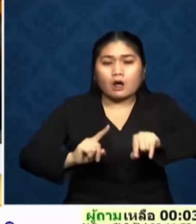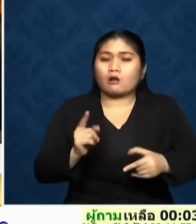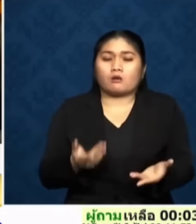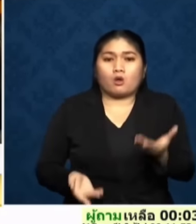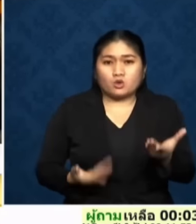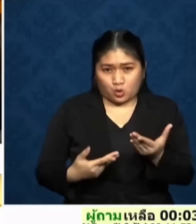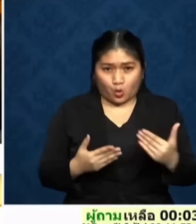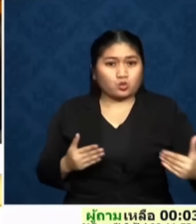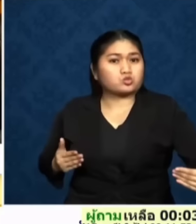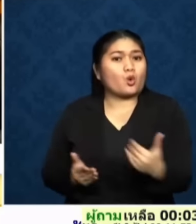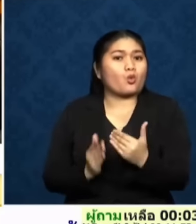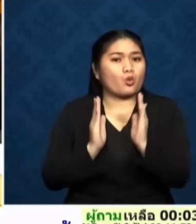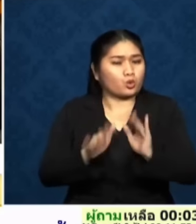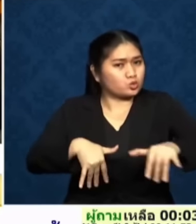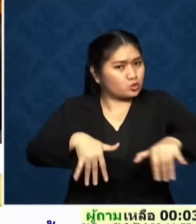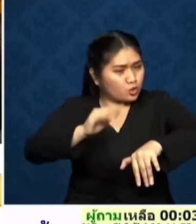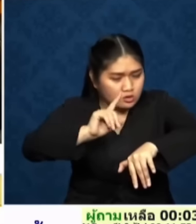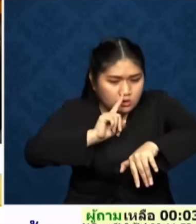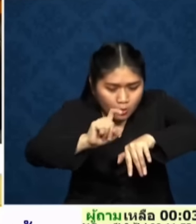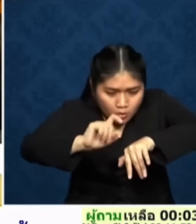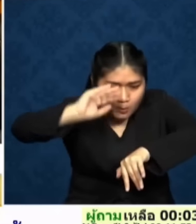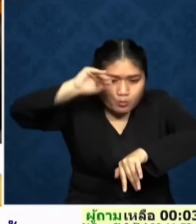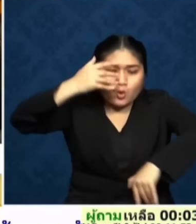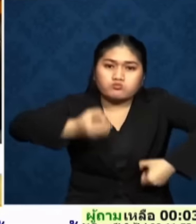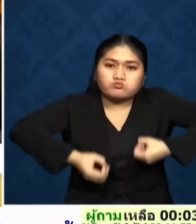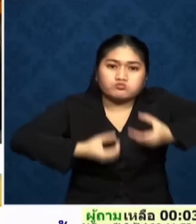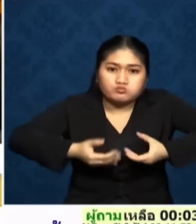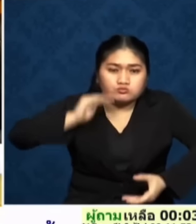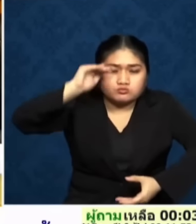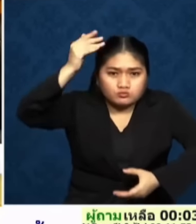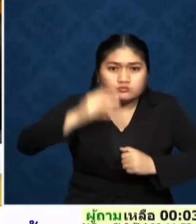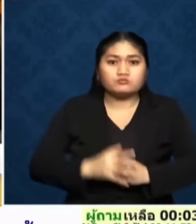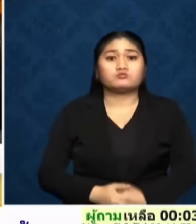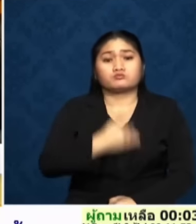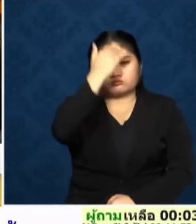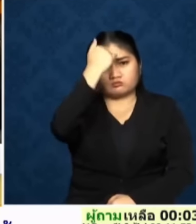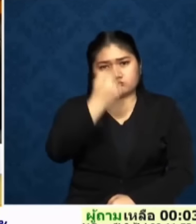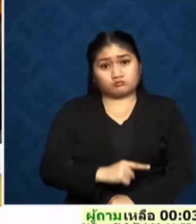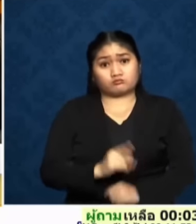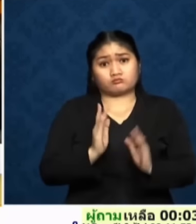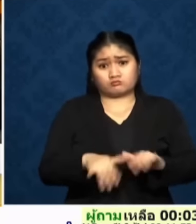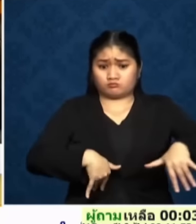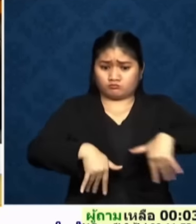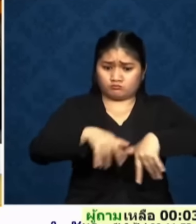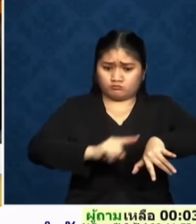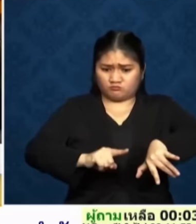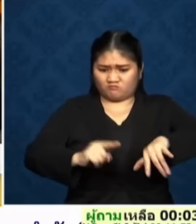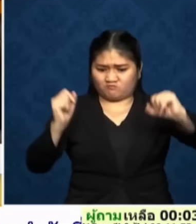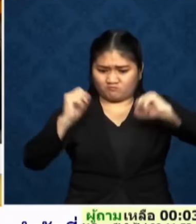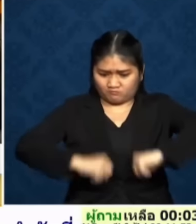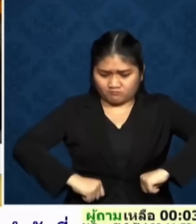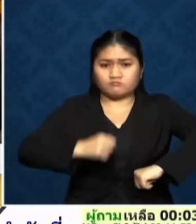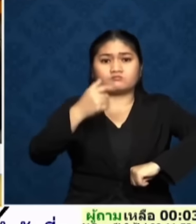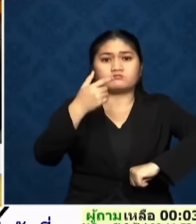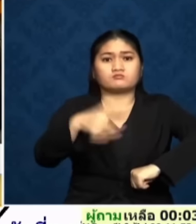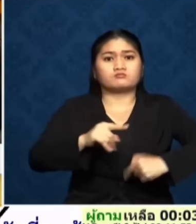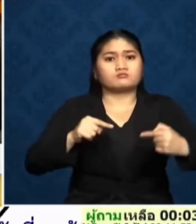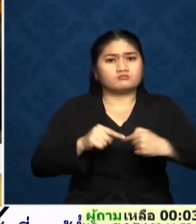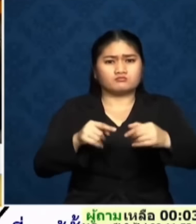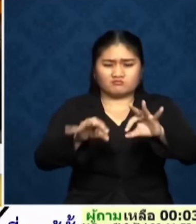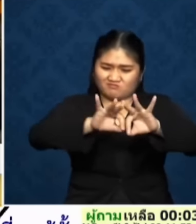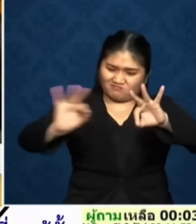ารือประชาชนก่อนรัฐธรรมนูญที่ประชาชนเขาลงประชามติมาเนี่ยมันก็เป็นอย่างที่เห็นเนื้อหาก็เ